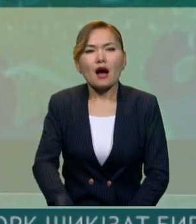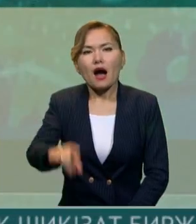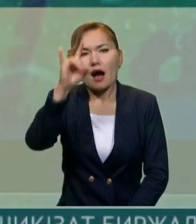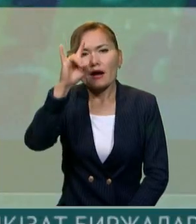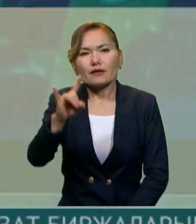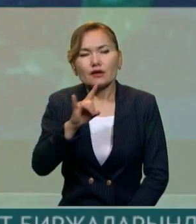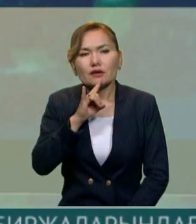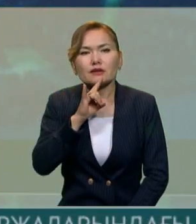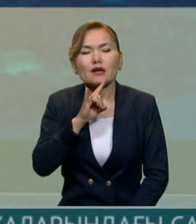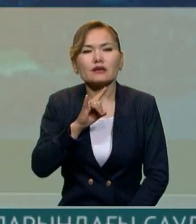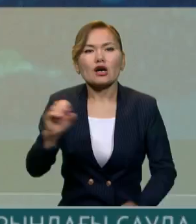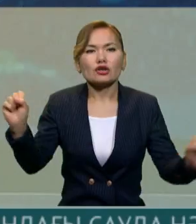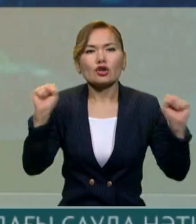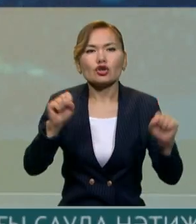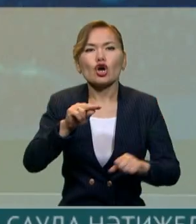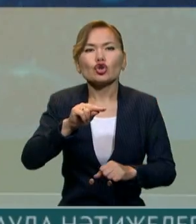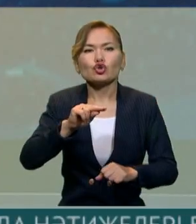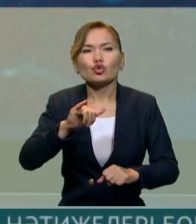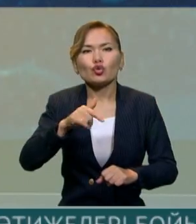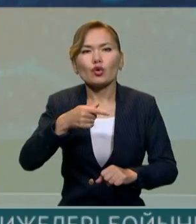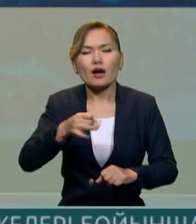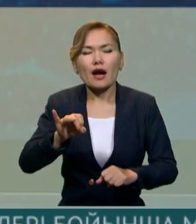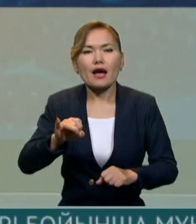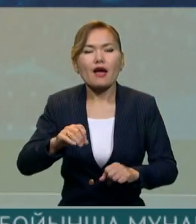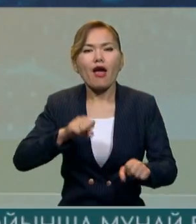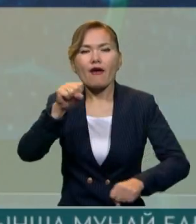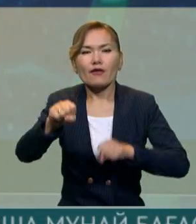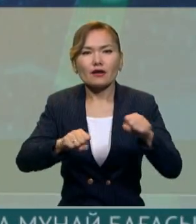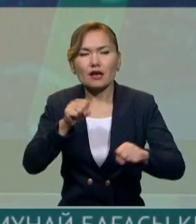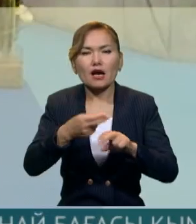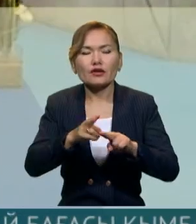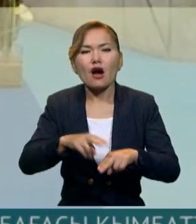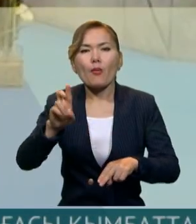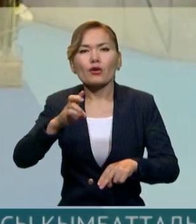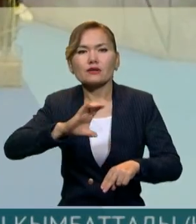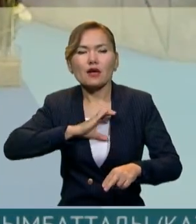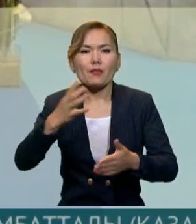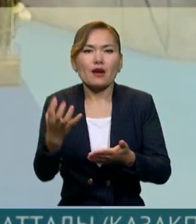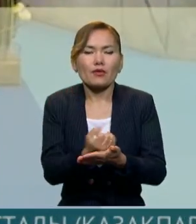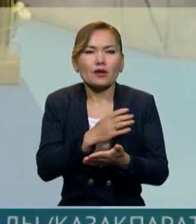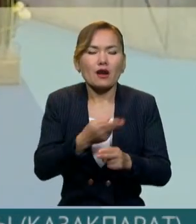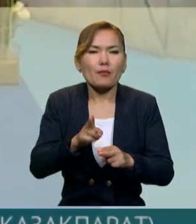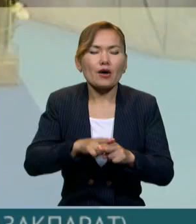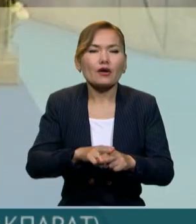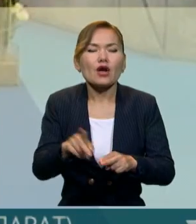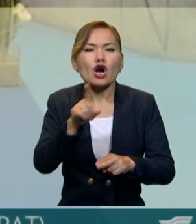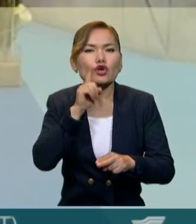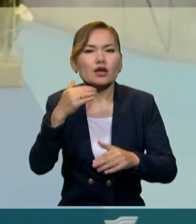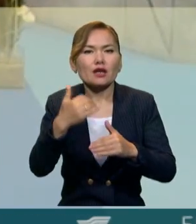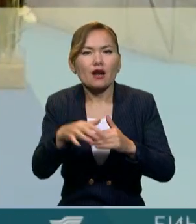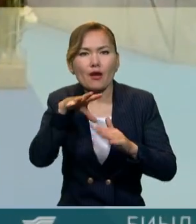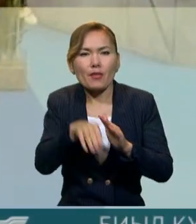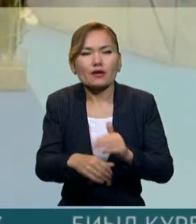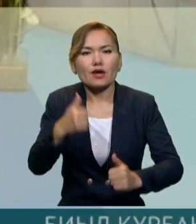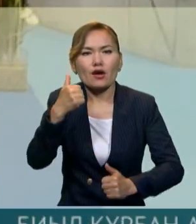Қазақстандық Андрей Чугай велотректен әлем чемпионатының қола жүлдегері атанды. Жасөспірімдер арасындағы дүниежүзілік дода дәл қазір